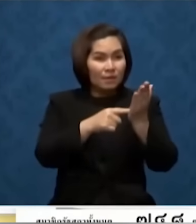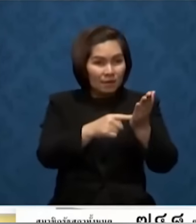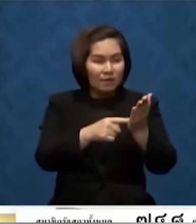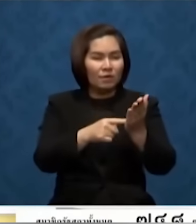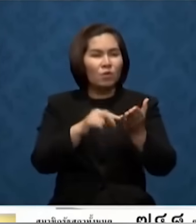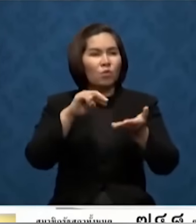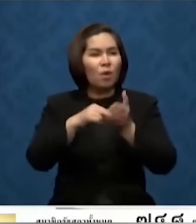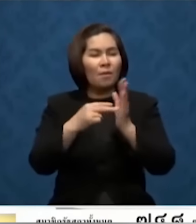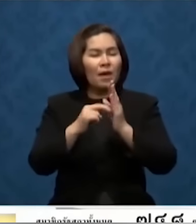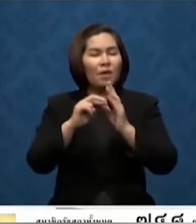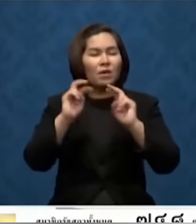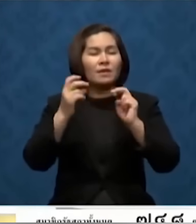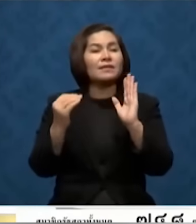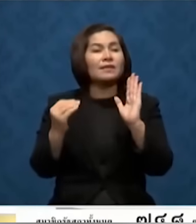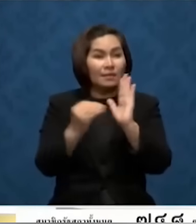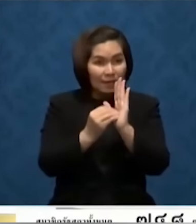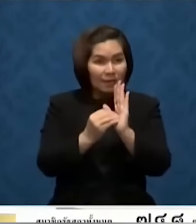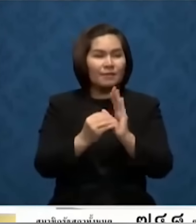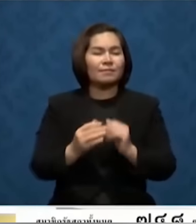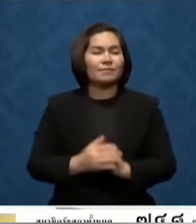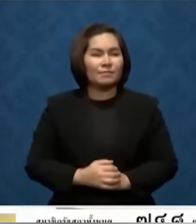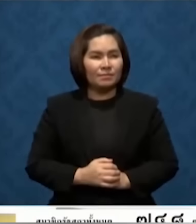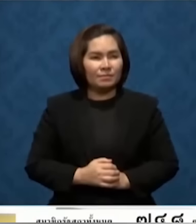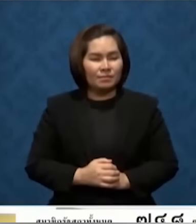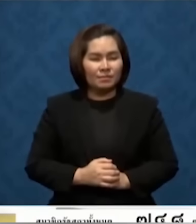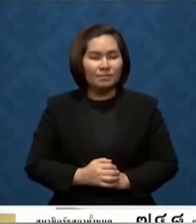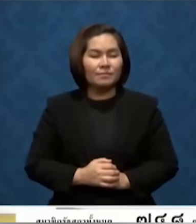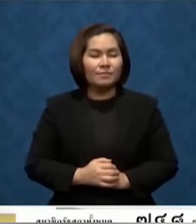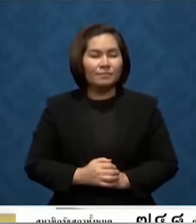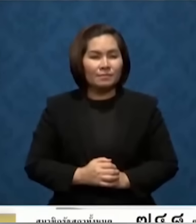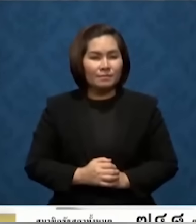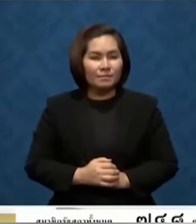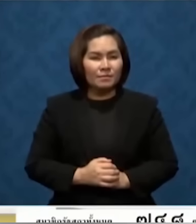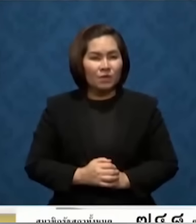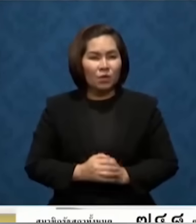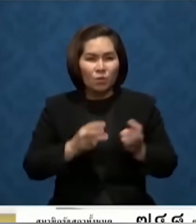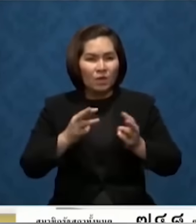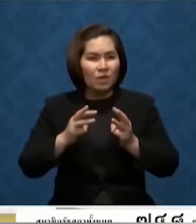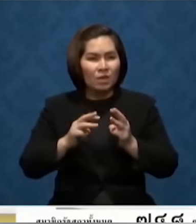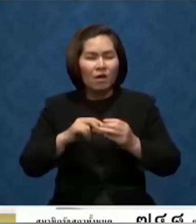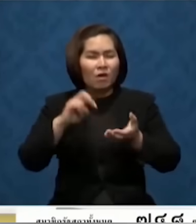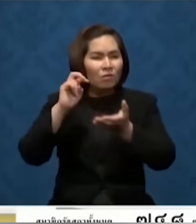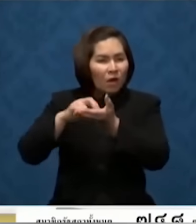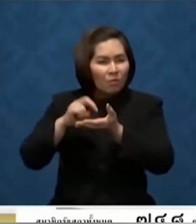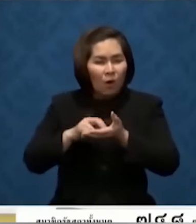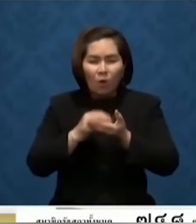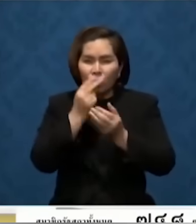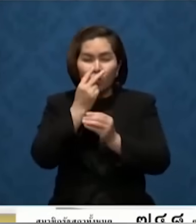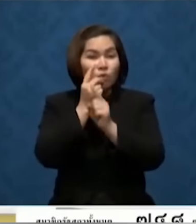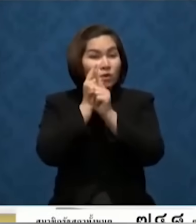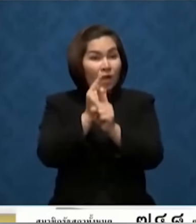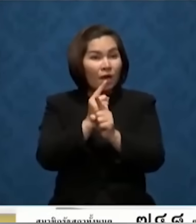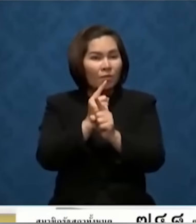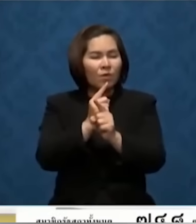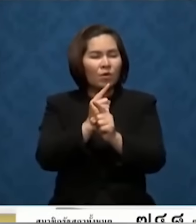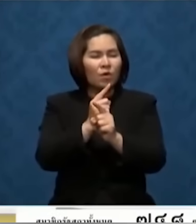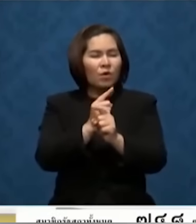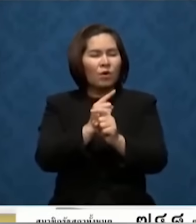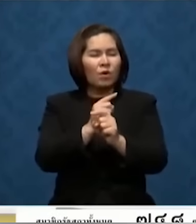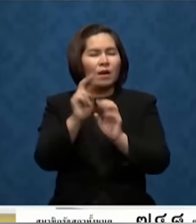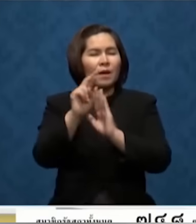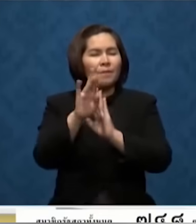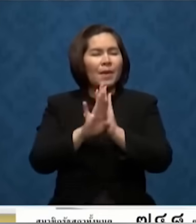คือยัตติครับแต่การที่จะรับรองนั้นให้ไปดูข้อบังคับข้อที่